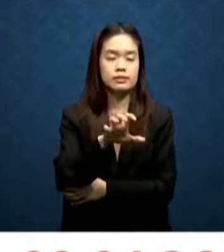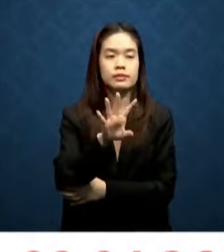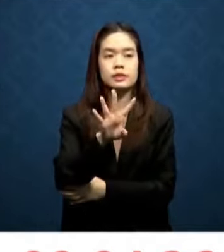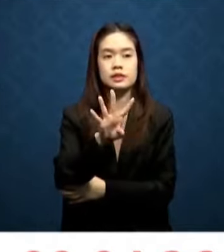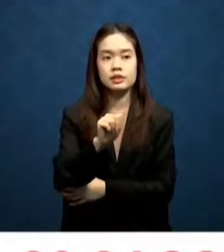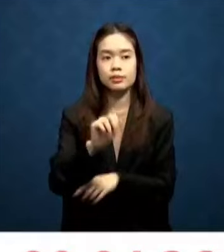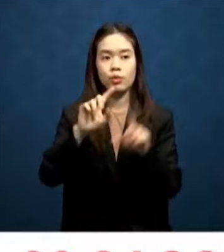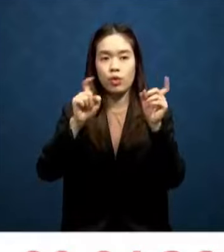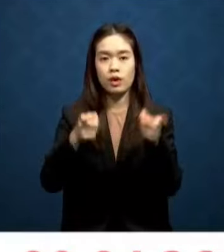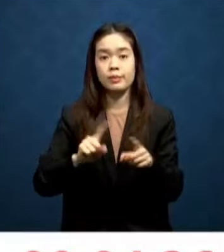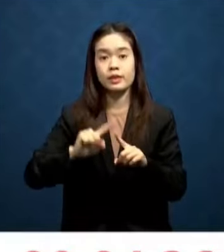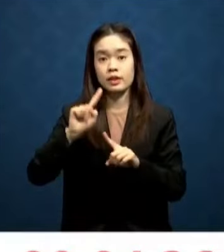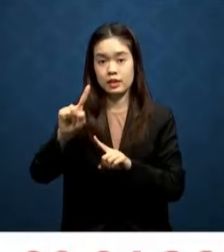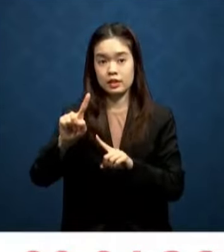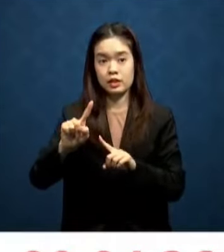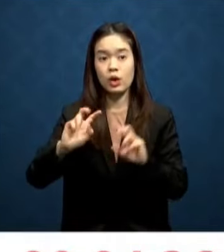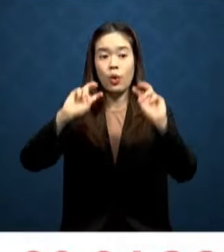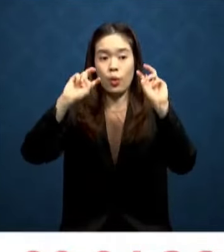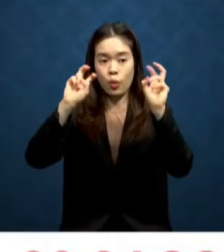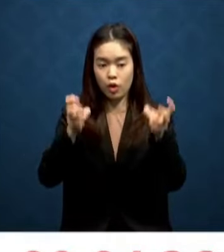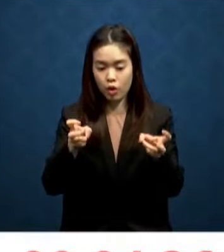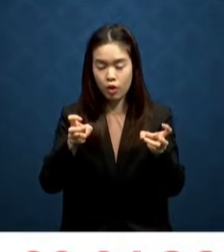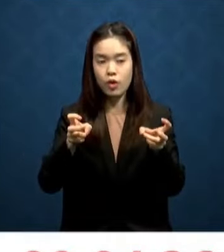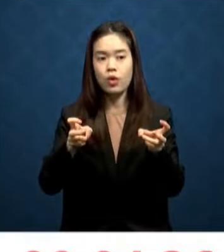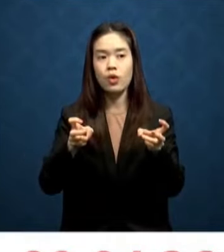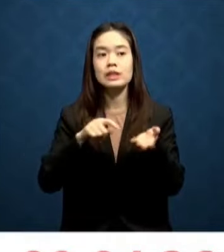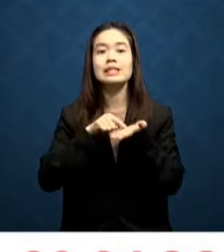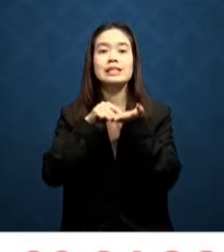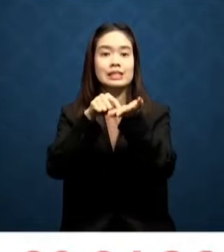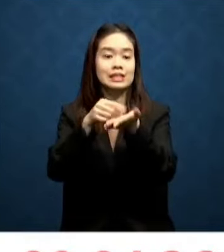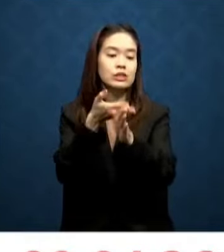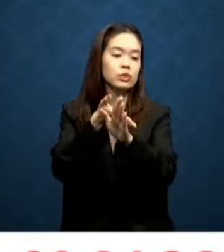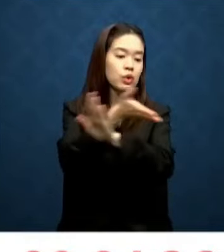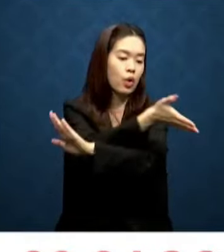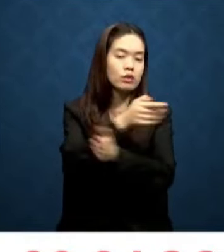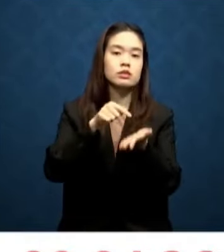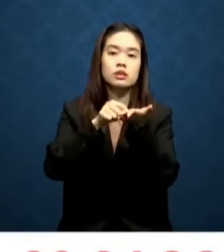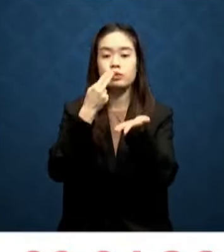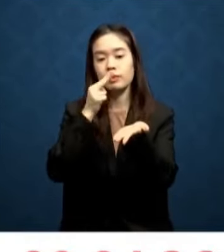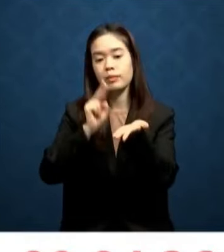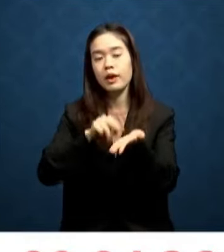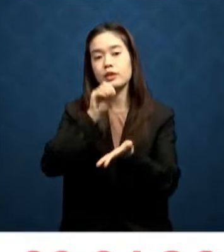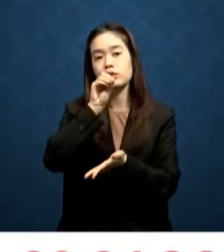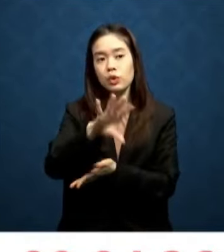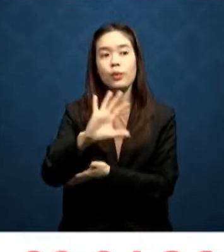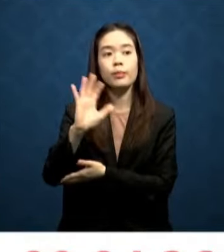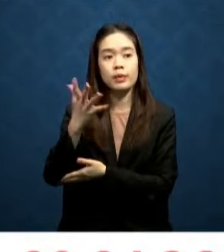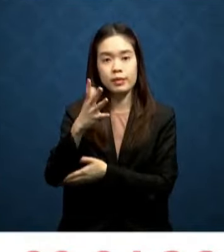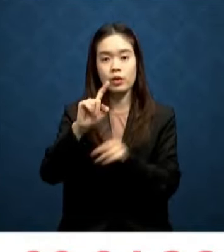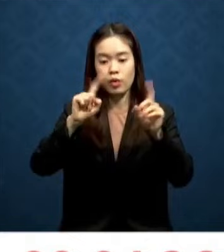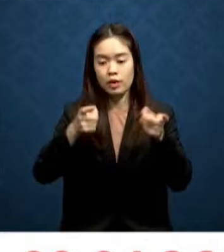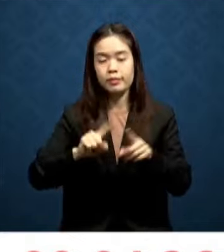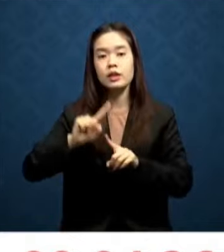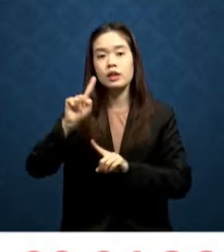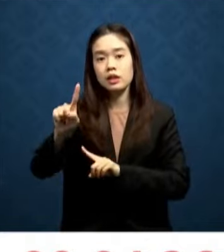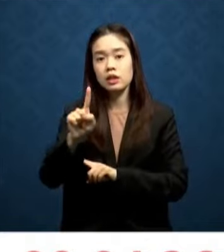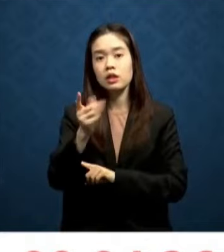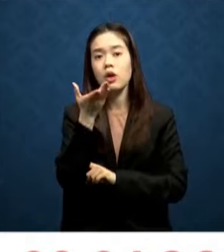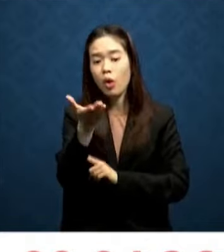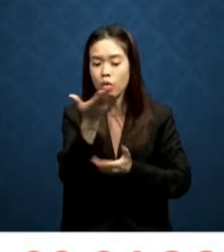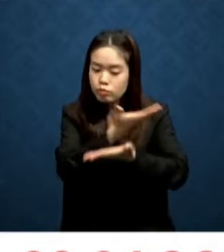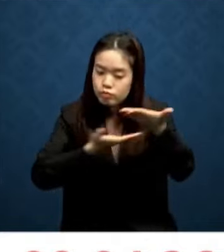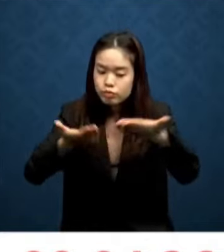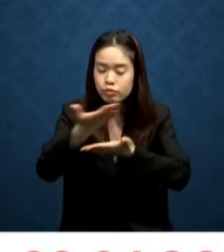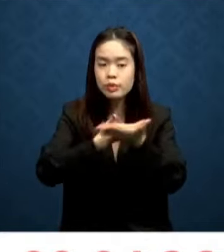อกว่ายัตติต่อไปนี้ไม่ต้องเสนอล่วงหน้าหรือเป็นหนังสือวงเล็บ1อนุ1เนี่ยขอให้ปรึกษาเป็นเรื่อง